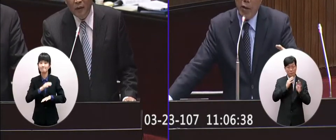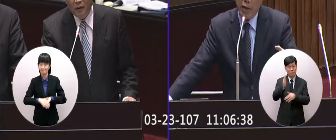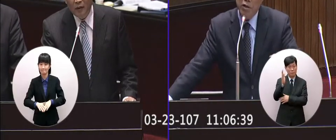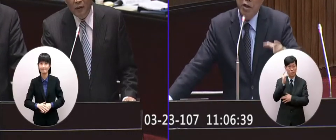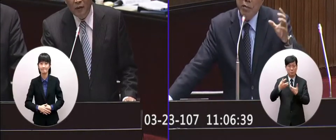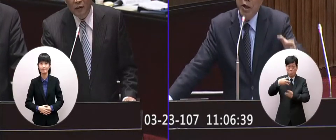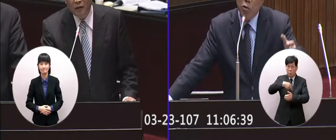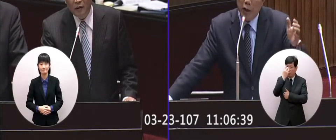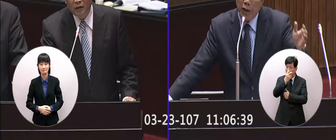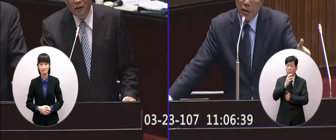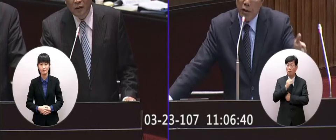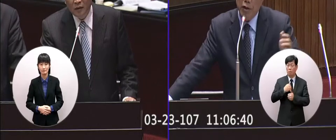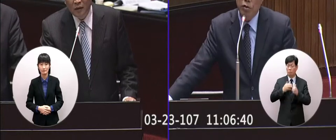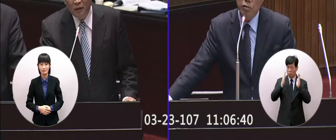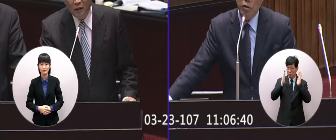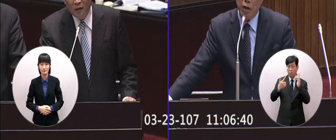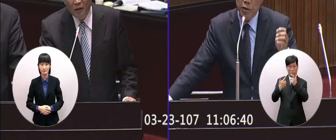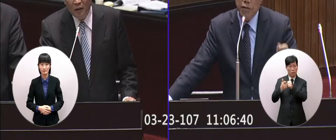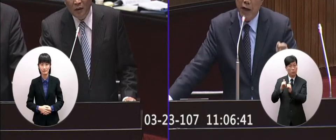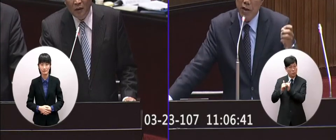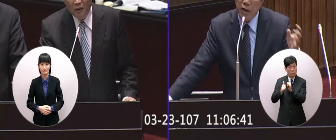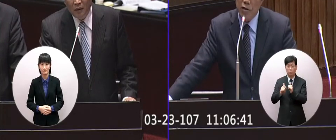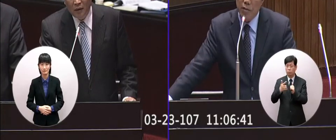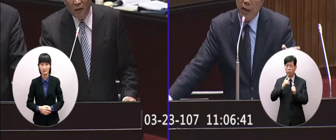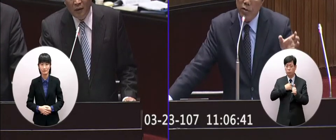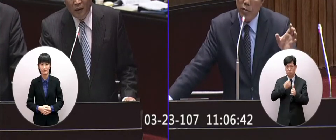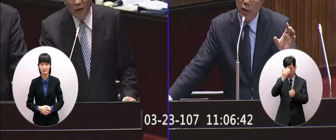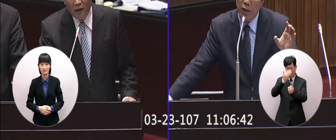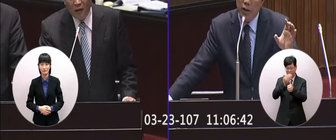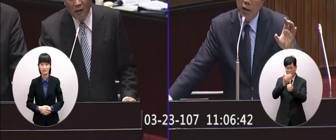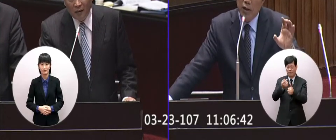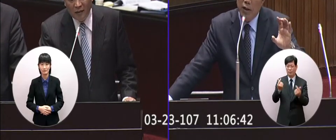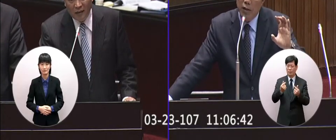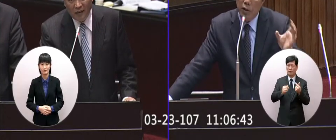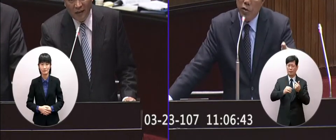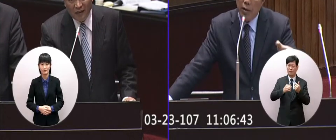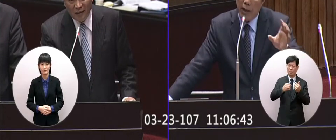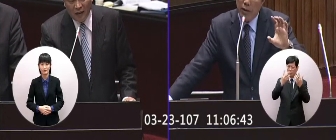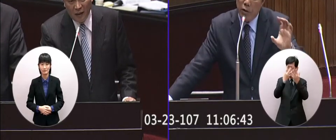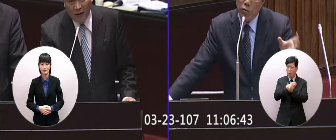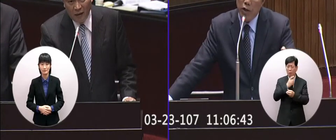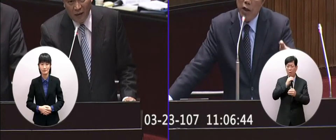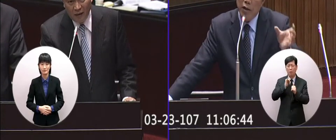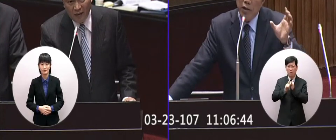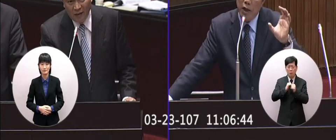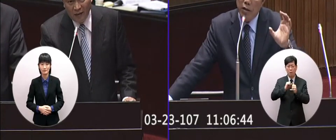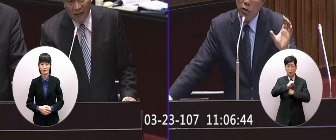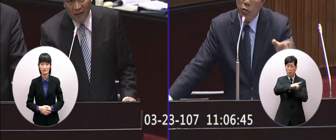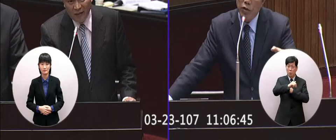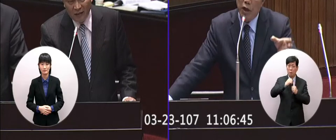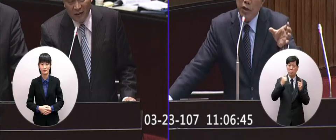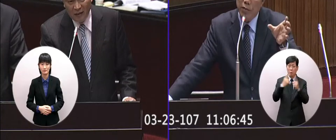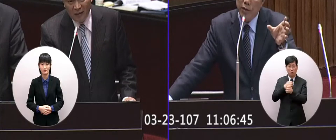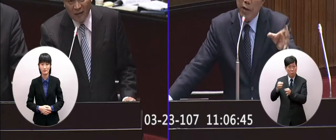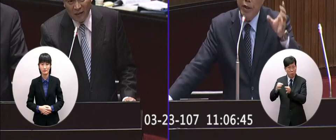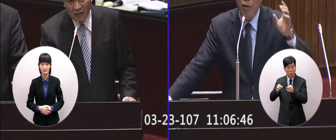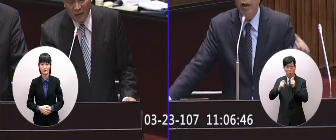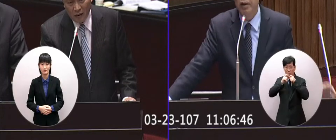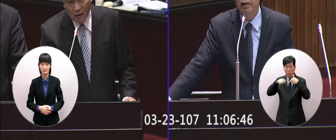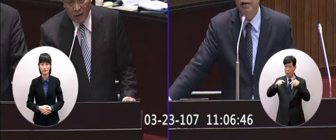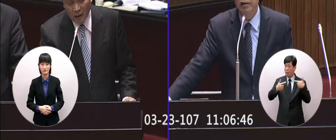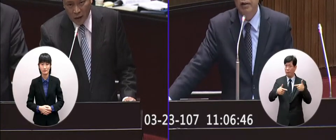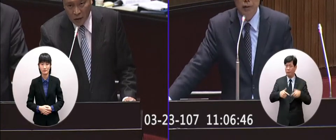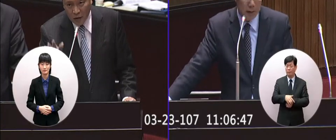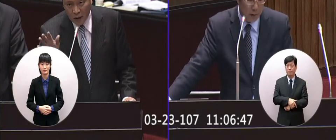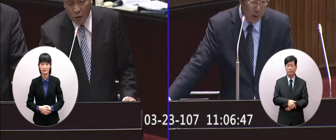要把它纳管，是正面回应社会的诉求，而不是反而造成把所谓的把动物交易、宠物交易商品